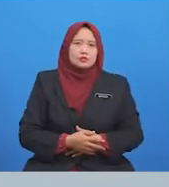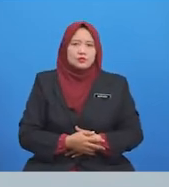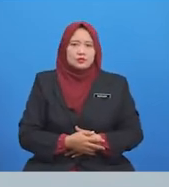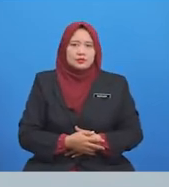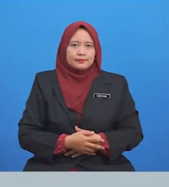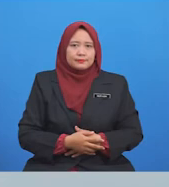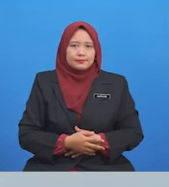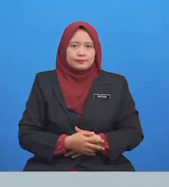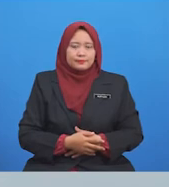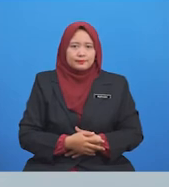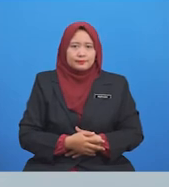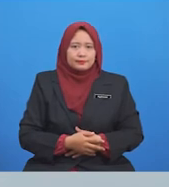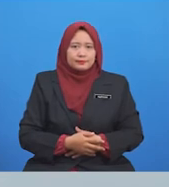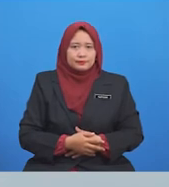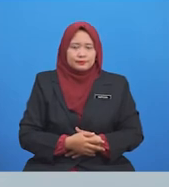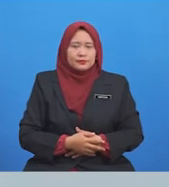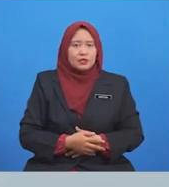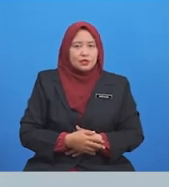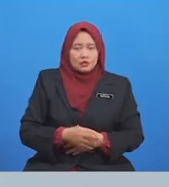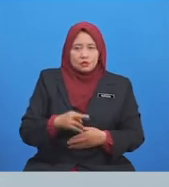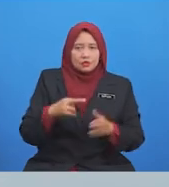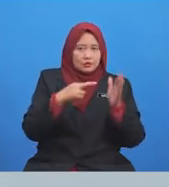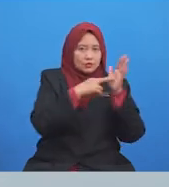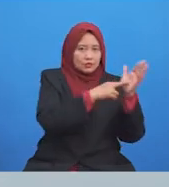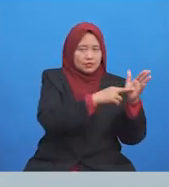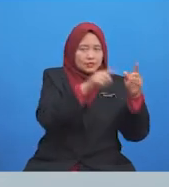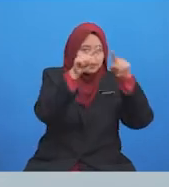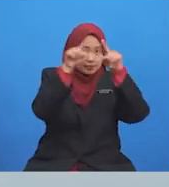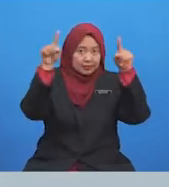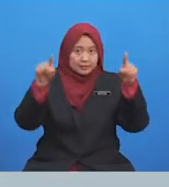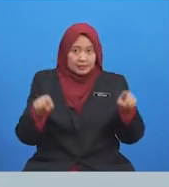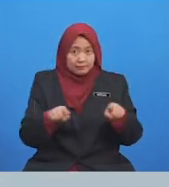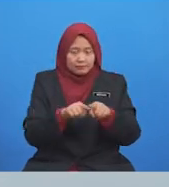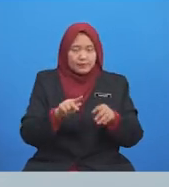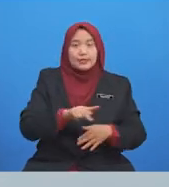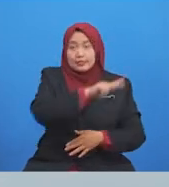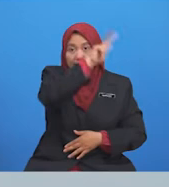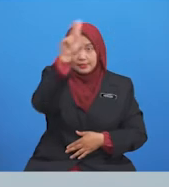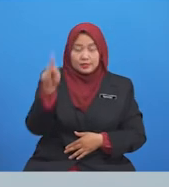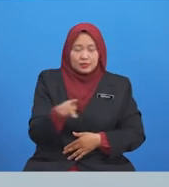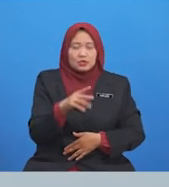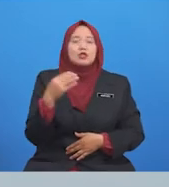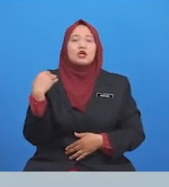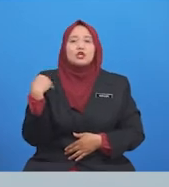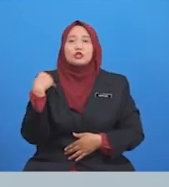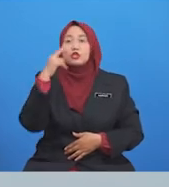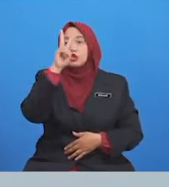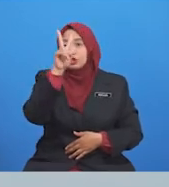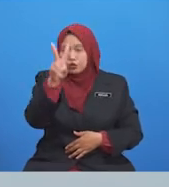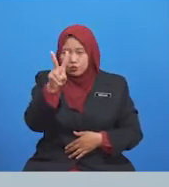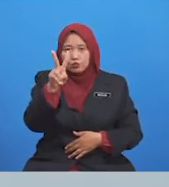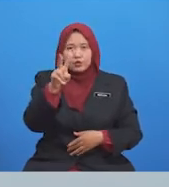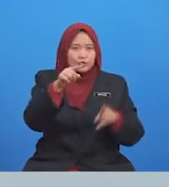sisi empat kitaran. Sisi empat kitaran ini membentuk dua segitiga dengan nilai sudut